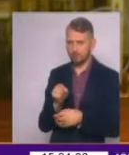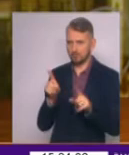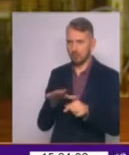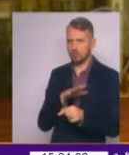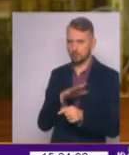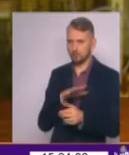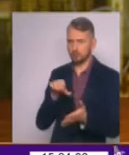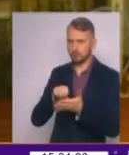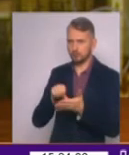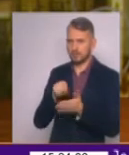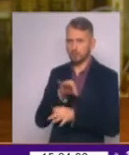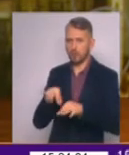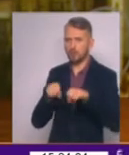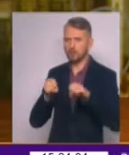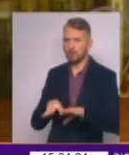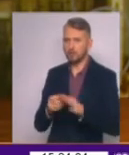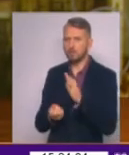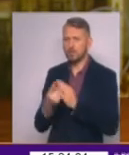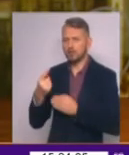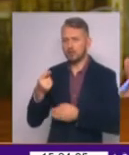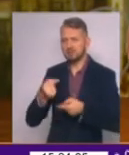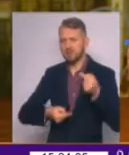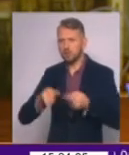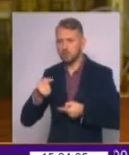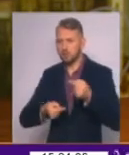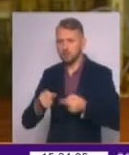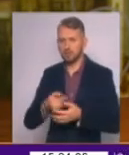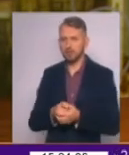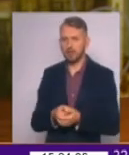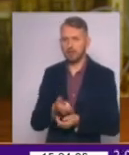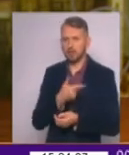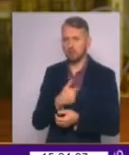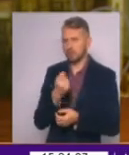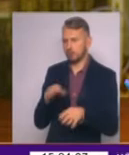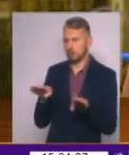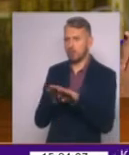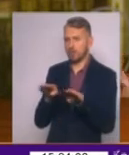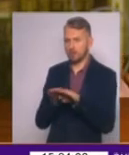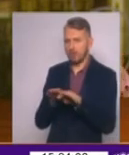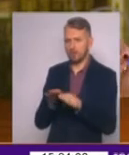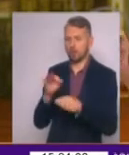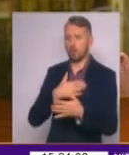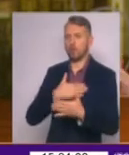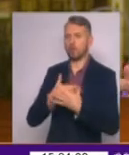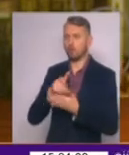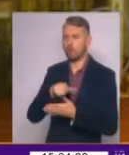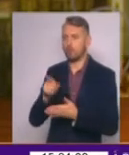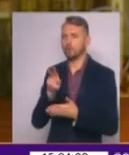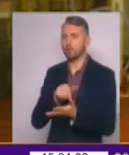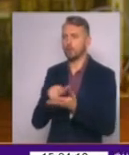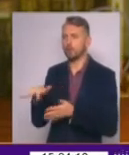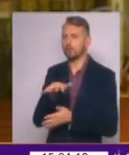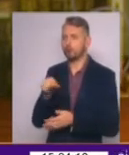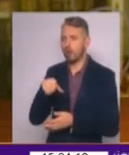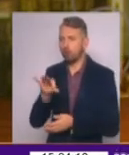цього проєкту рішення. І виникла дискусія з приводу того, ми невеличке порівняння зробили з приводу добровольців, які йдуть в зону